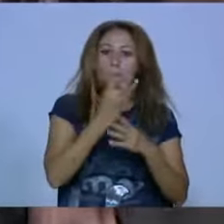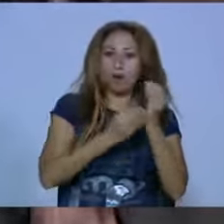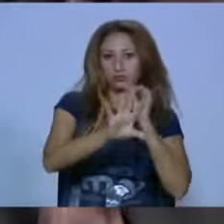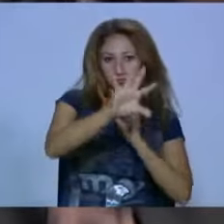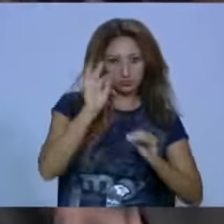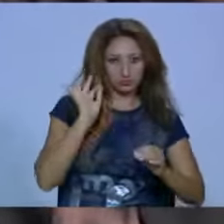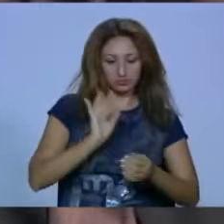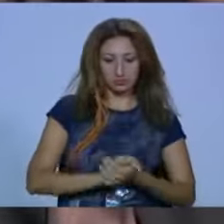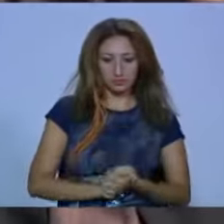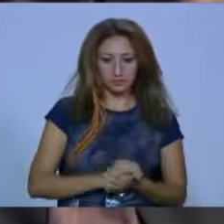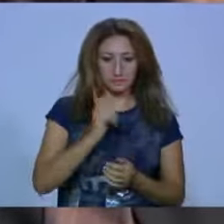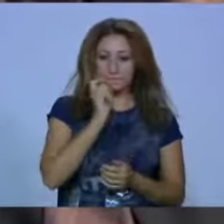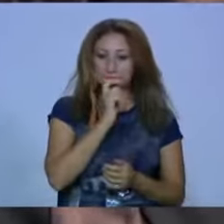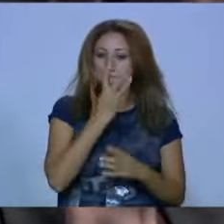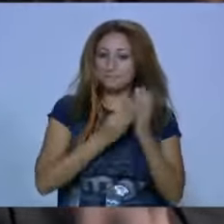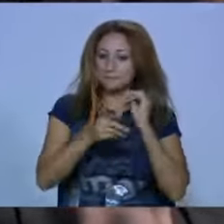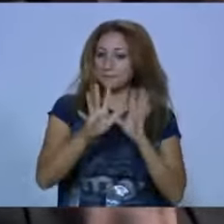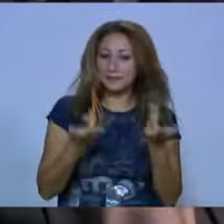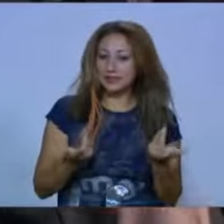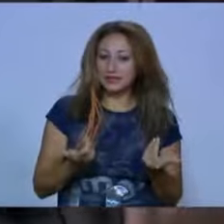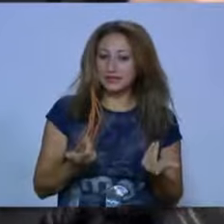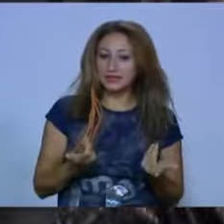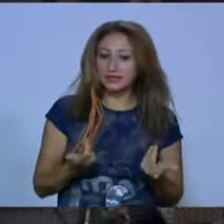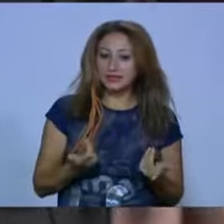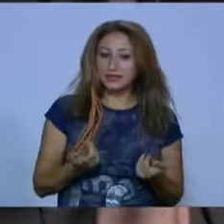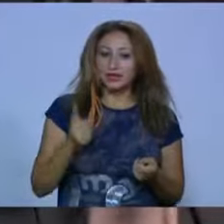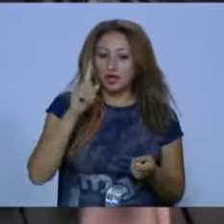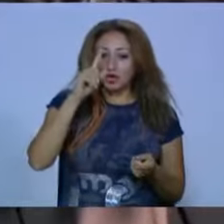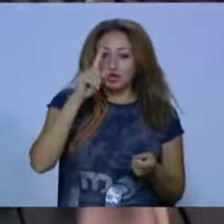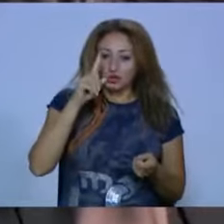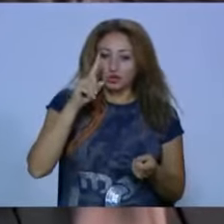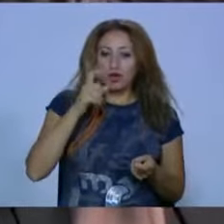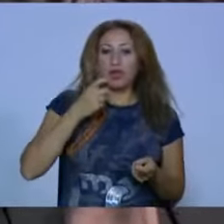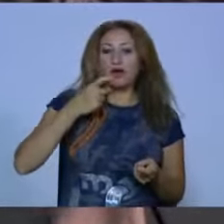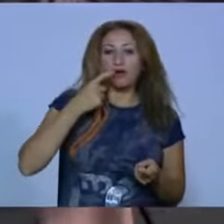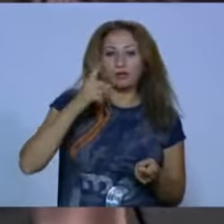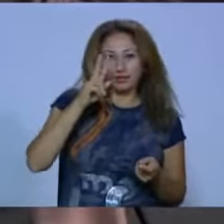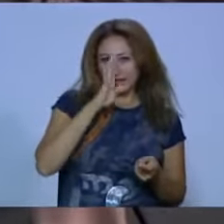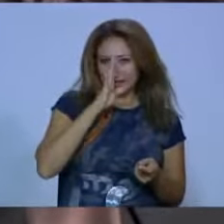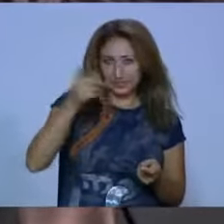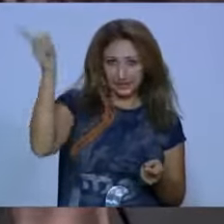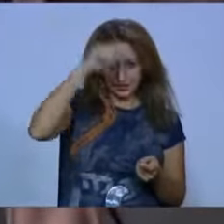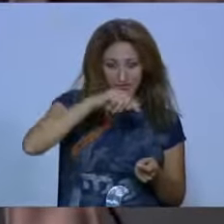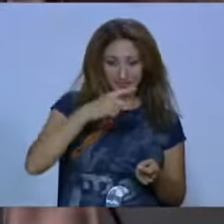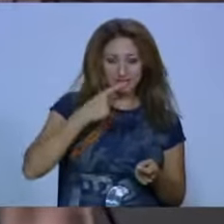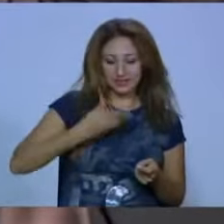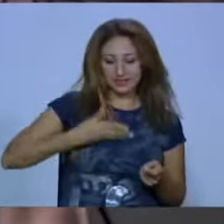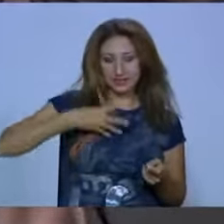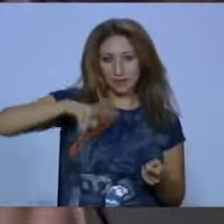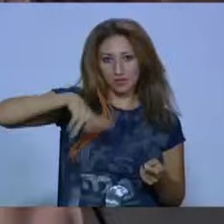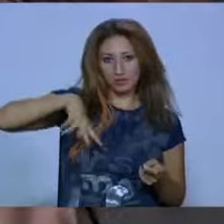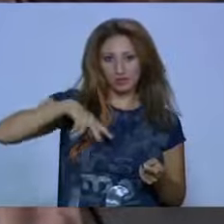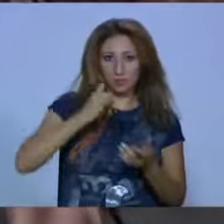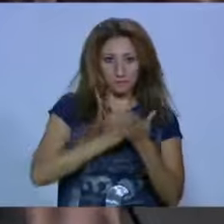كتر خيرهم. وبنتك بقى عندها قد ايه؟ والبنت ان شاء الله يوم الاثنين تكمل 18 سنه. مدرسه ولا فين؟ لا قاعده في